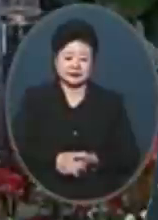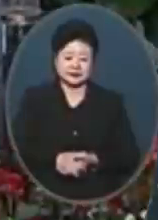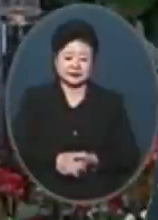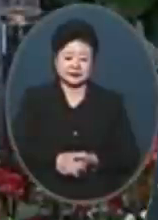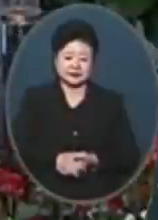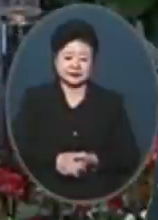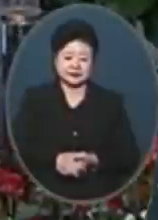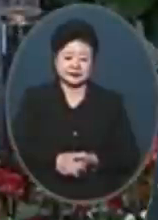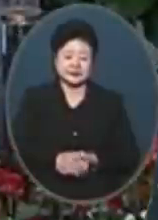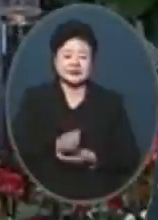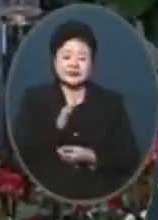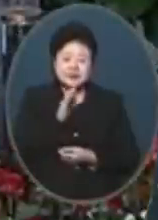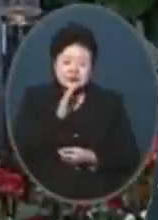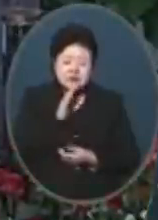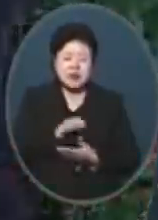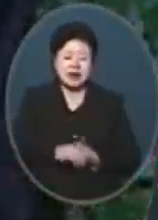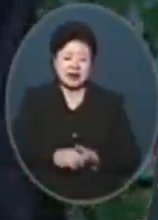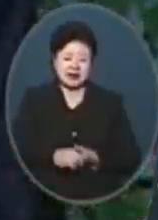참